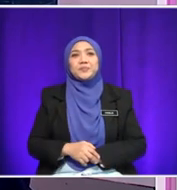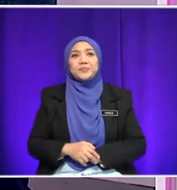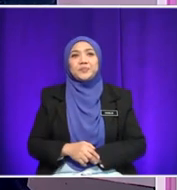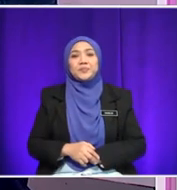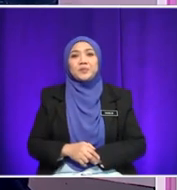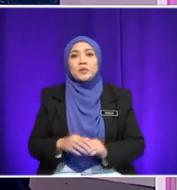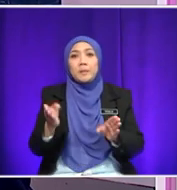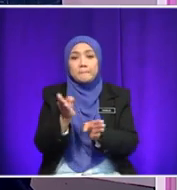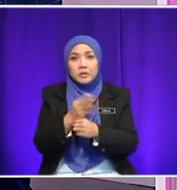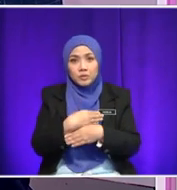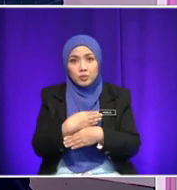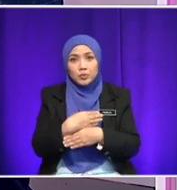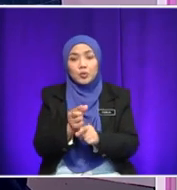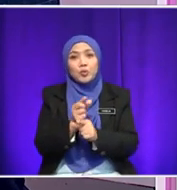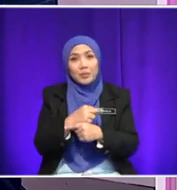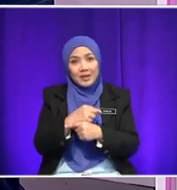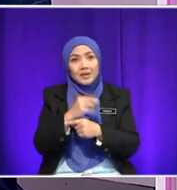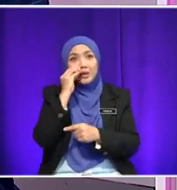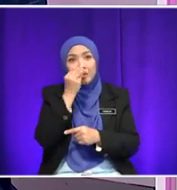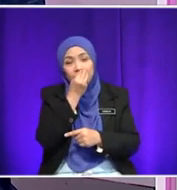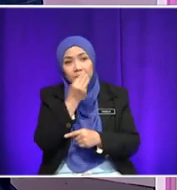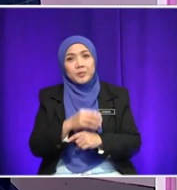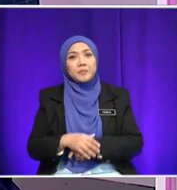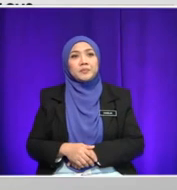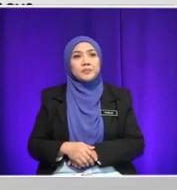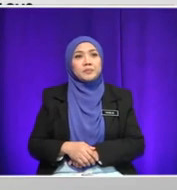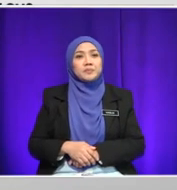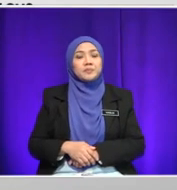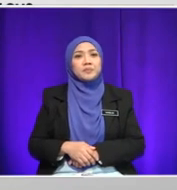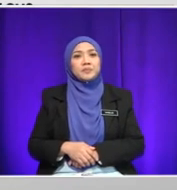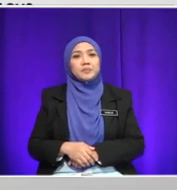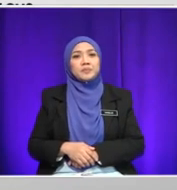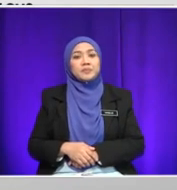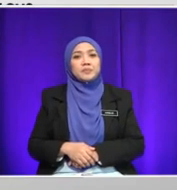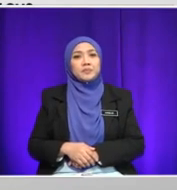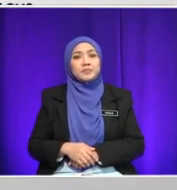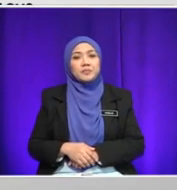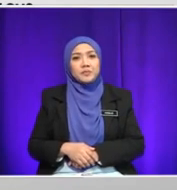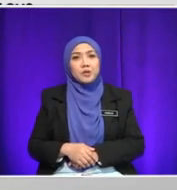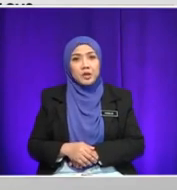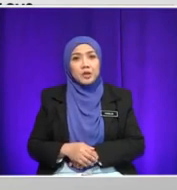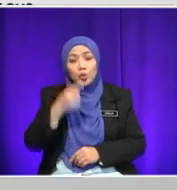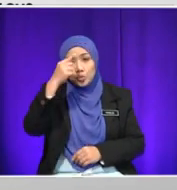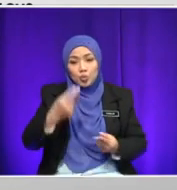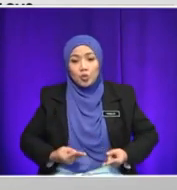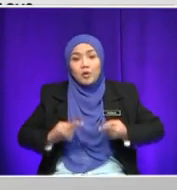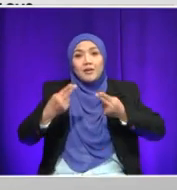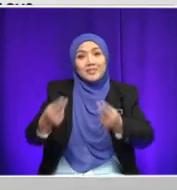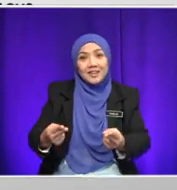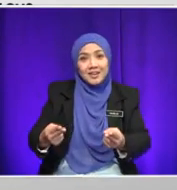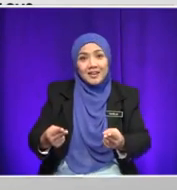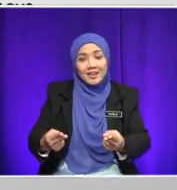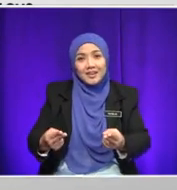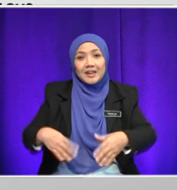saya minta Lisa boleh kalau boleh berkemaskan Oke gua bahan-bahan yang diperlukan membuat gubahan antara contoh buah-buahan